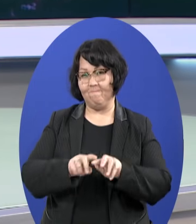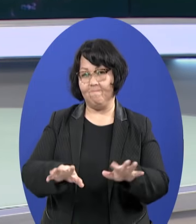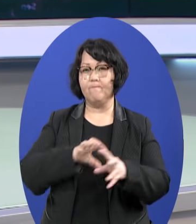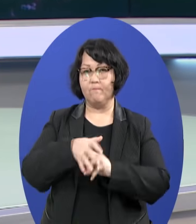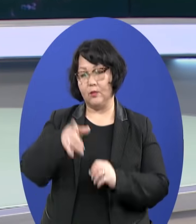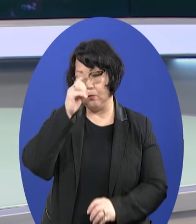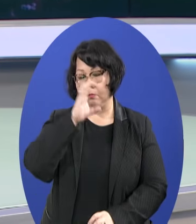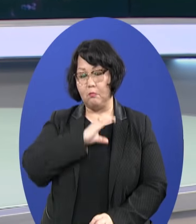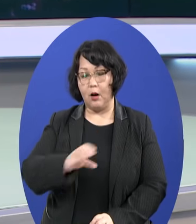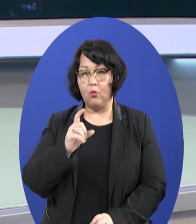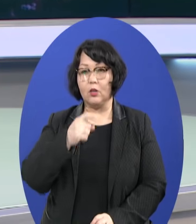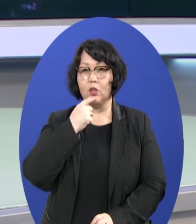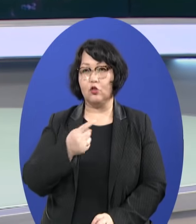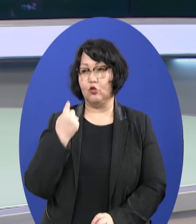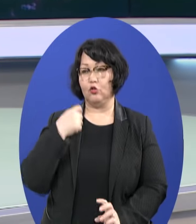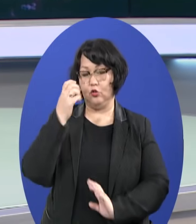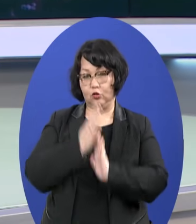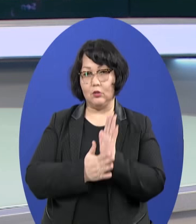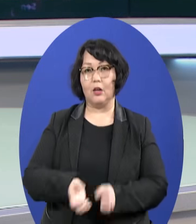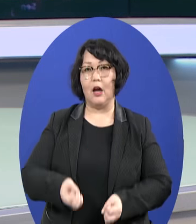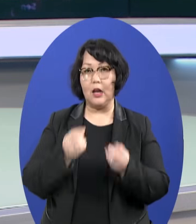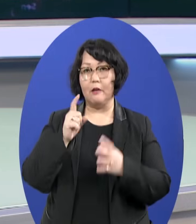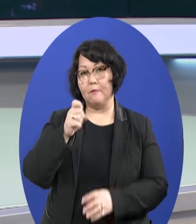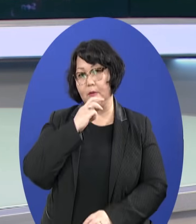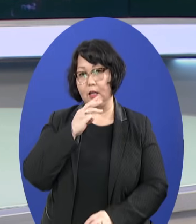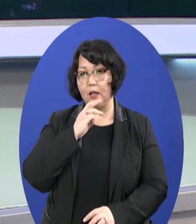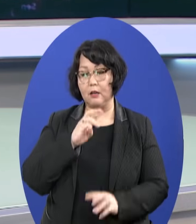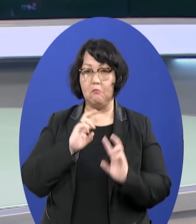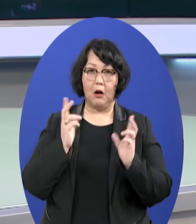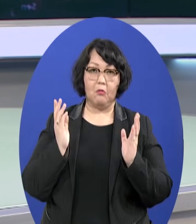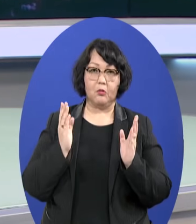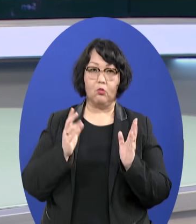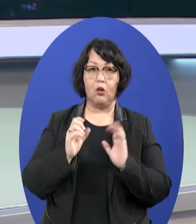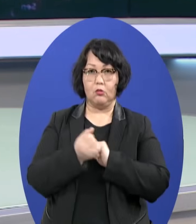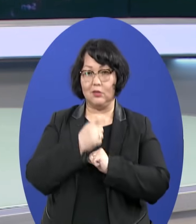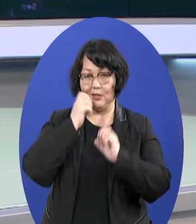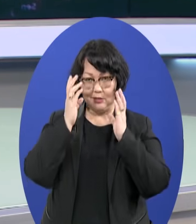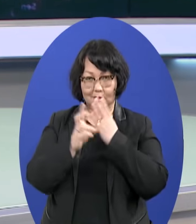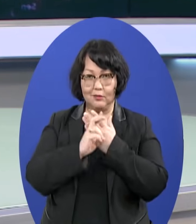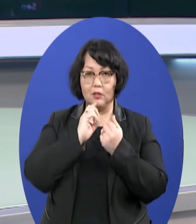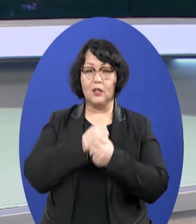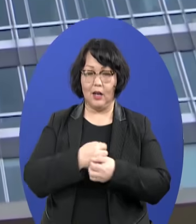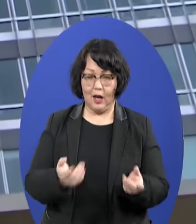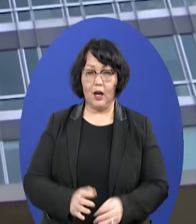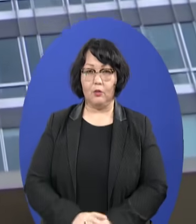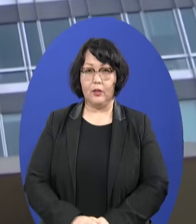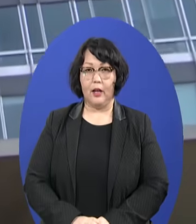Аданом Гебресус өнгөрсөн шинэ улсын ээлжид хэвлэлийн бахуурлах үеэр онцлон анхаарууллаа.